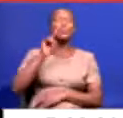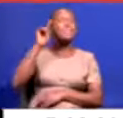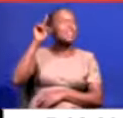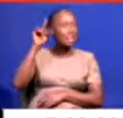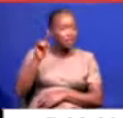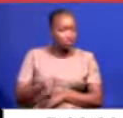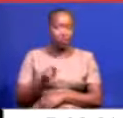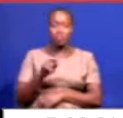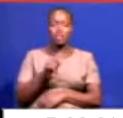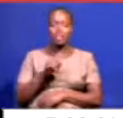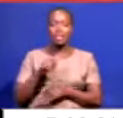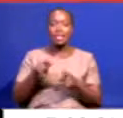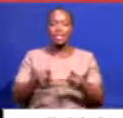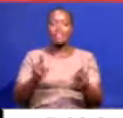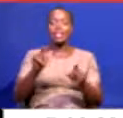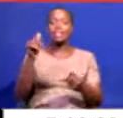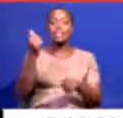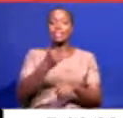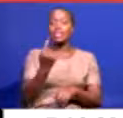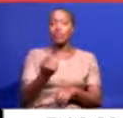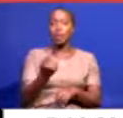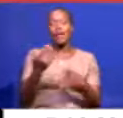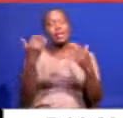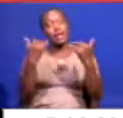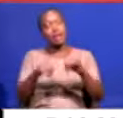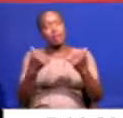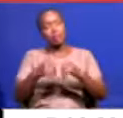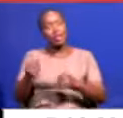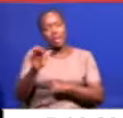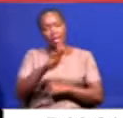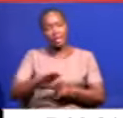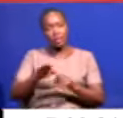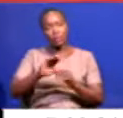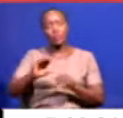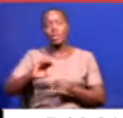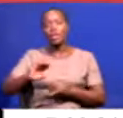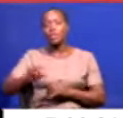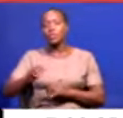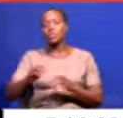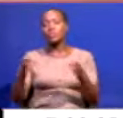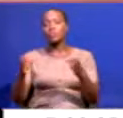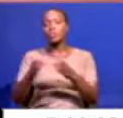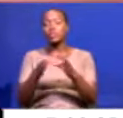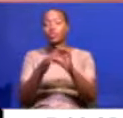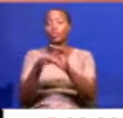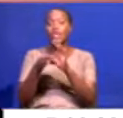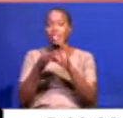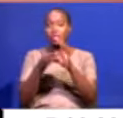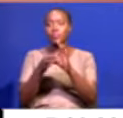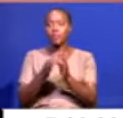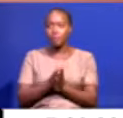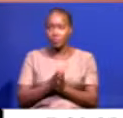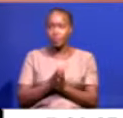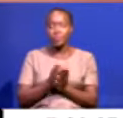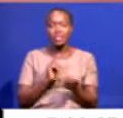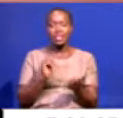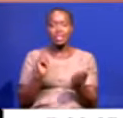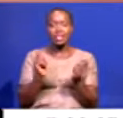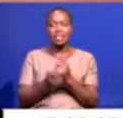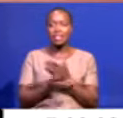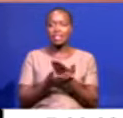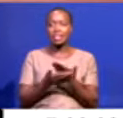let anyone play around with constituent parties of Azimio. Kwenye mabadiliko yaliyofanywa